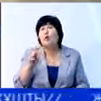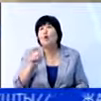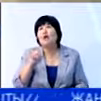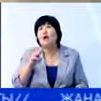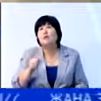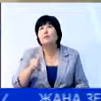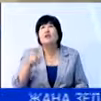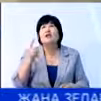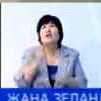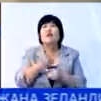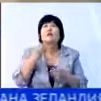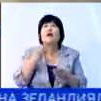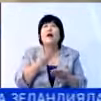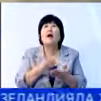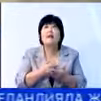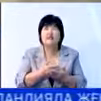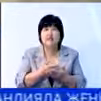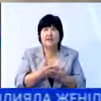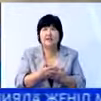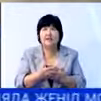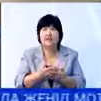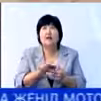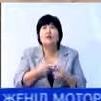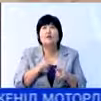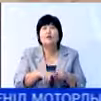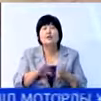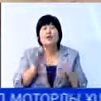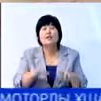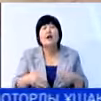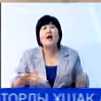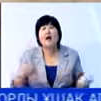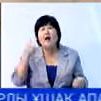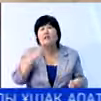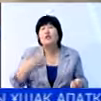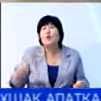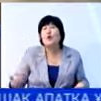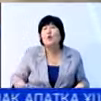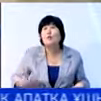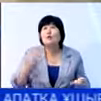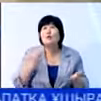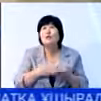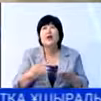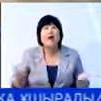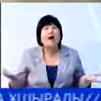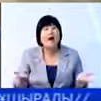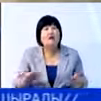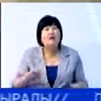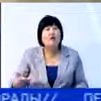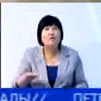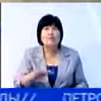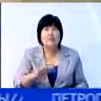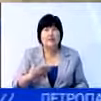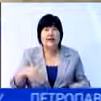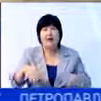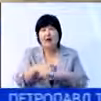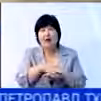халқының ең бір қасиетті сондай бір жері, қай жылдары өмір сүргені, қандай біздің жаға